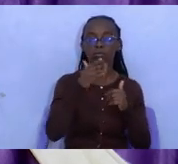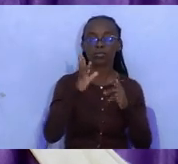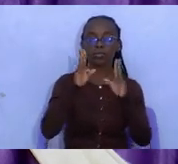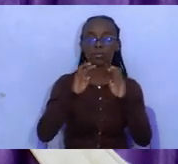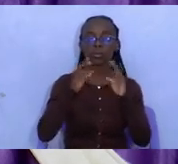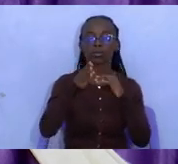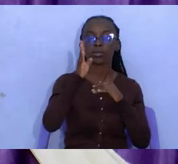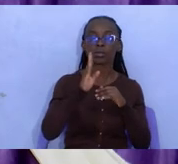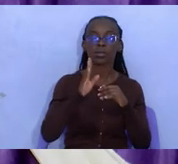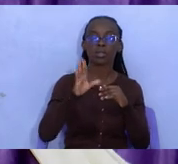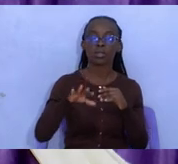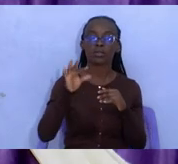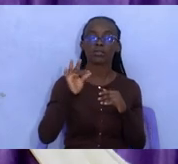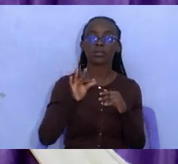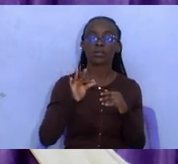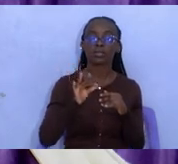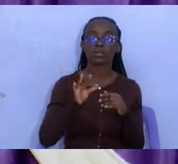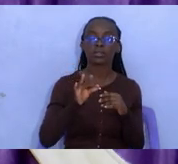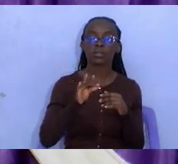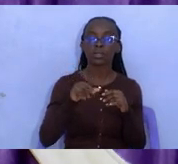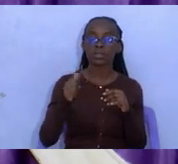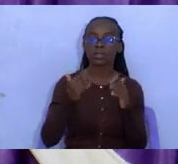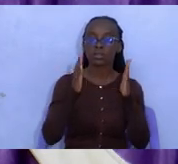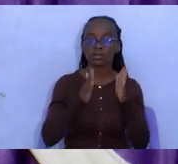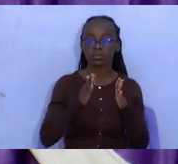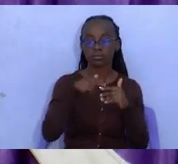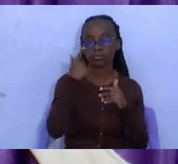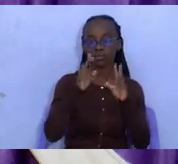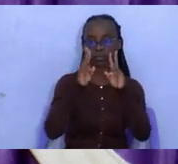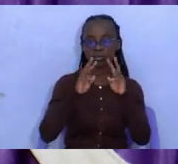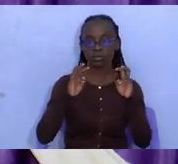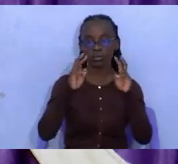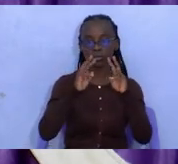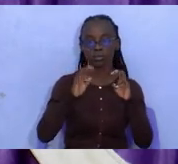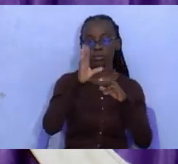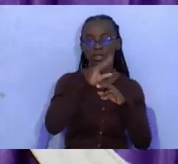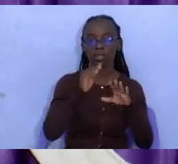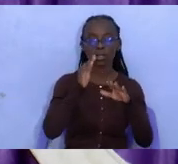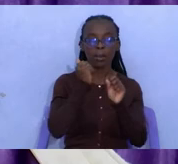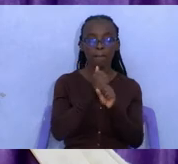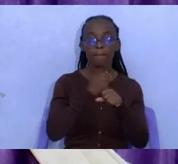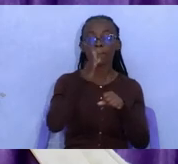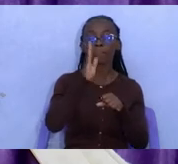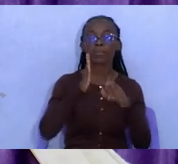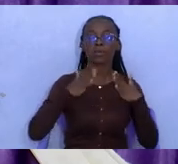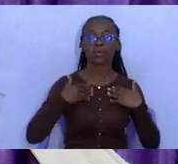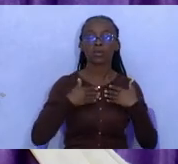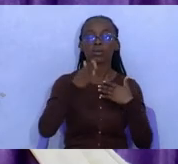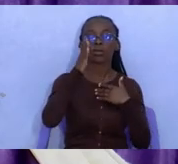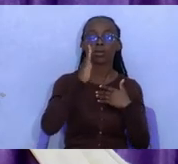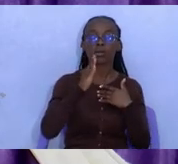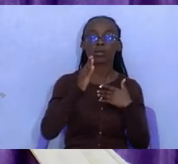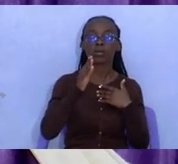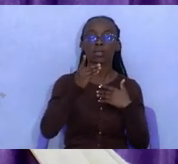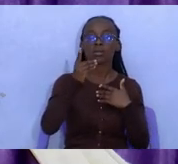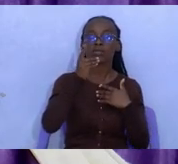kumtafuta anampata. Yeyote anajitia nia ya kumpendeza Mungu, Mungu hatamwaibisha.